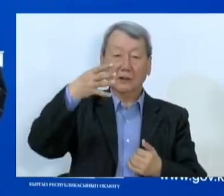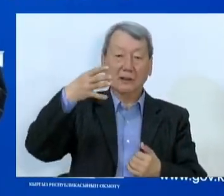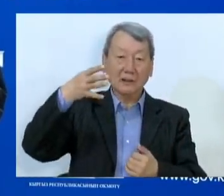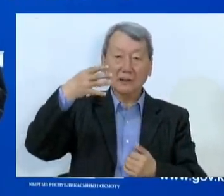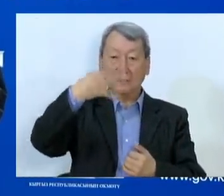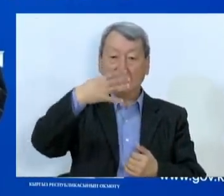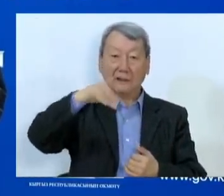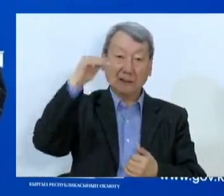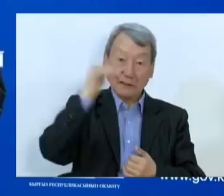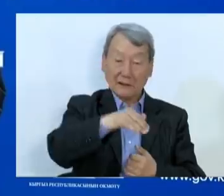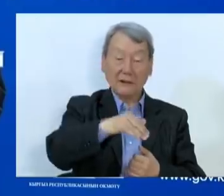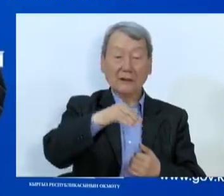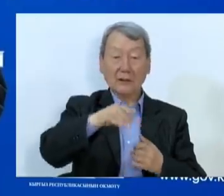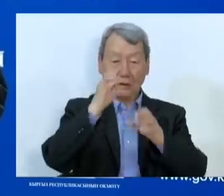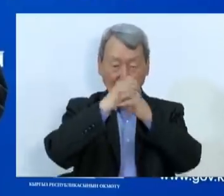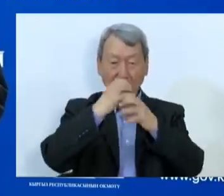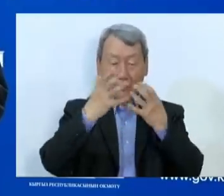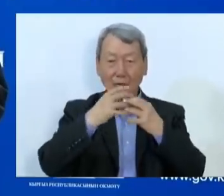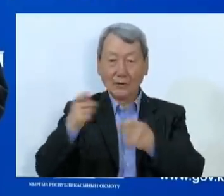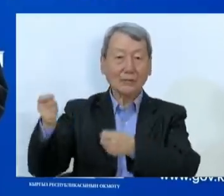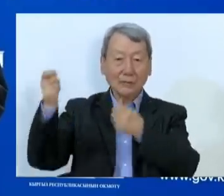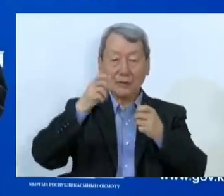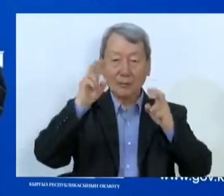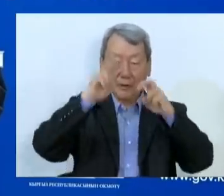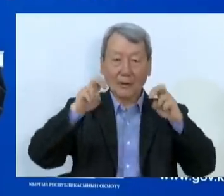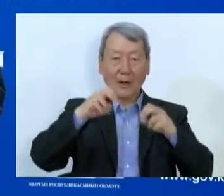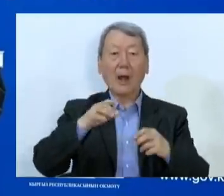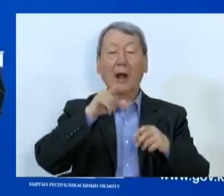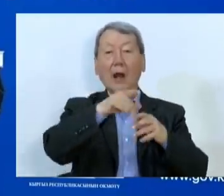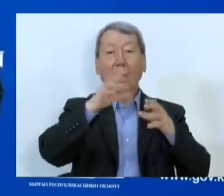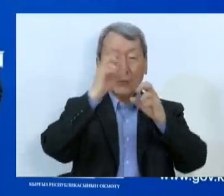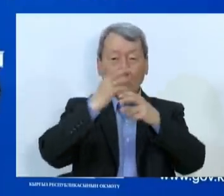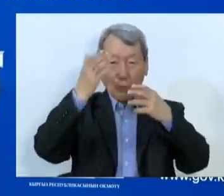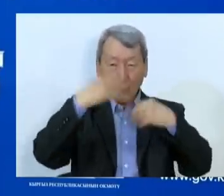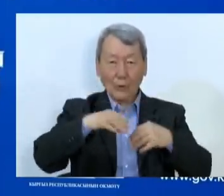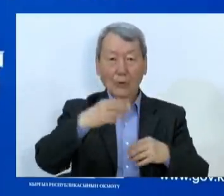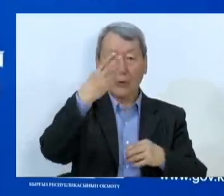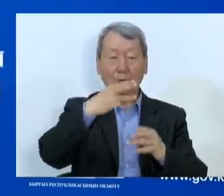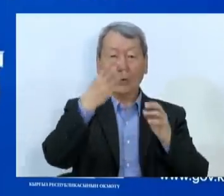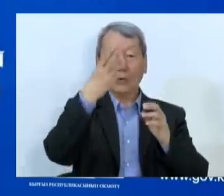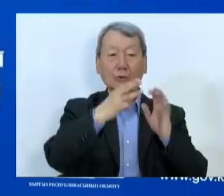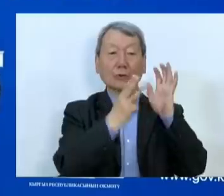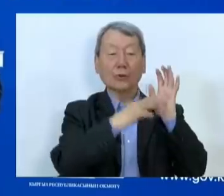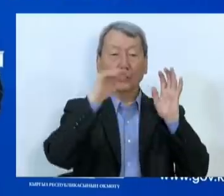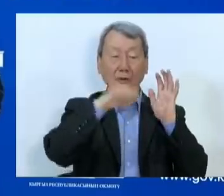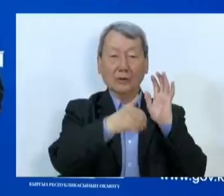күнгө 40513 үлгүлөрдүн саны келип түшкөн. Жүргүзүлгөн изилдөөлөрдүн